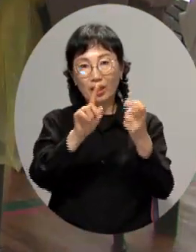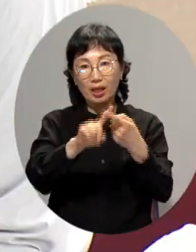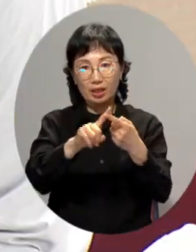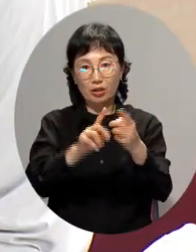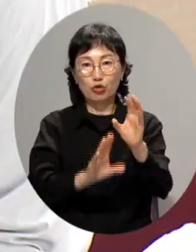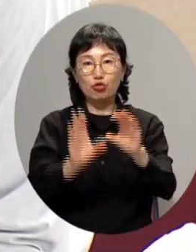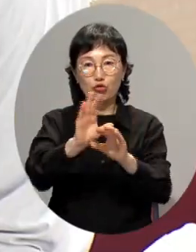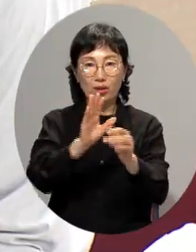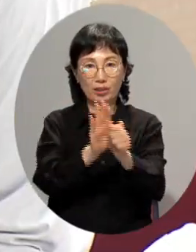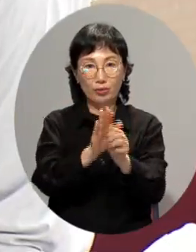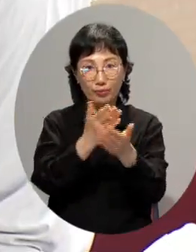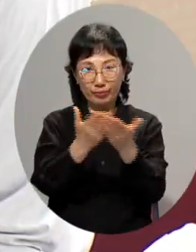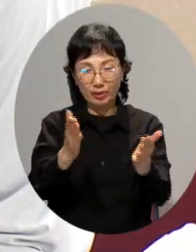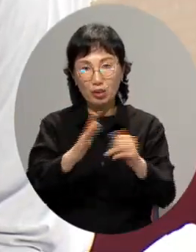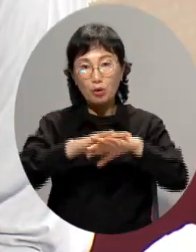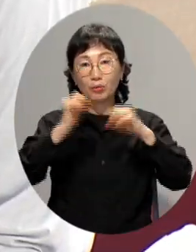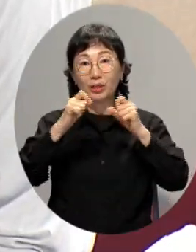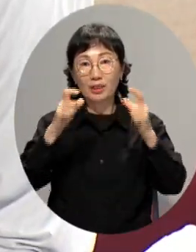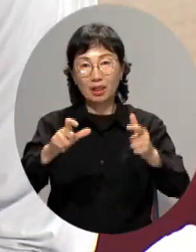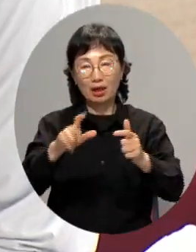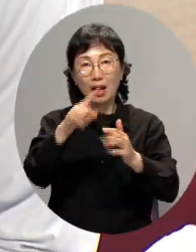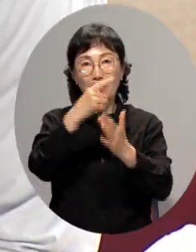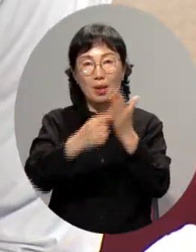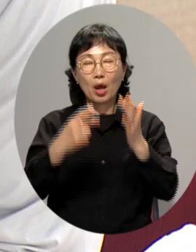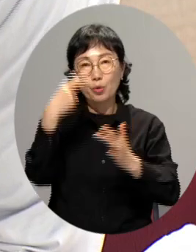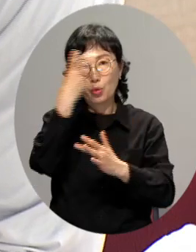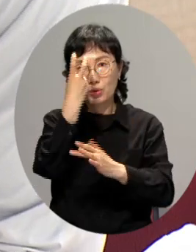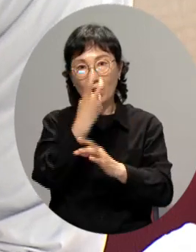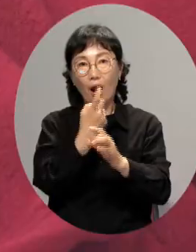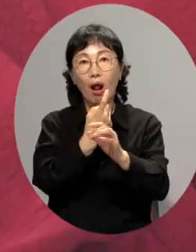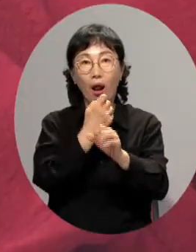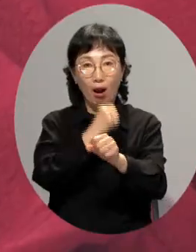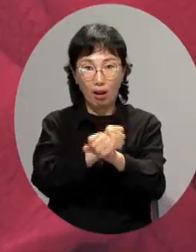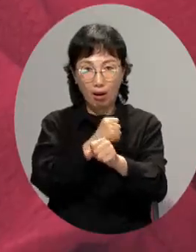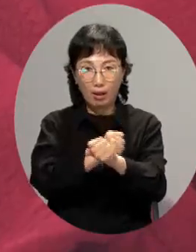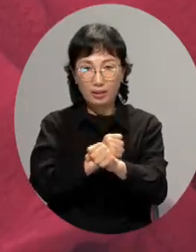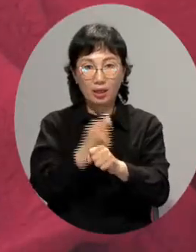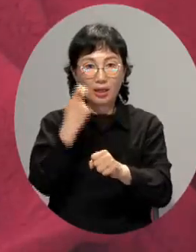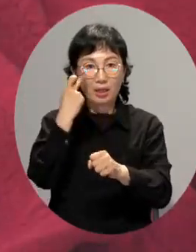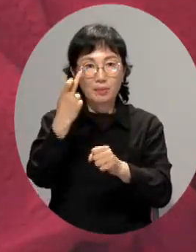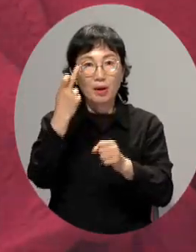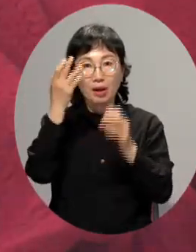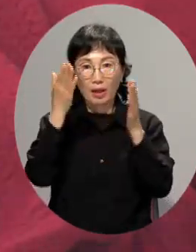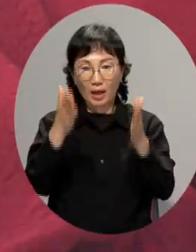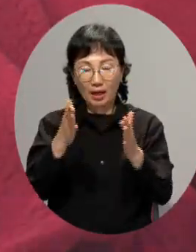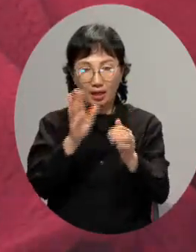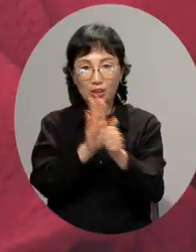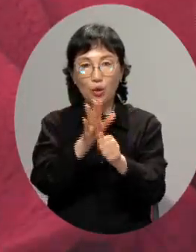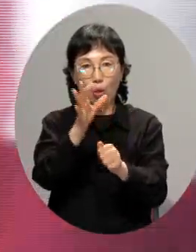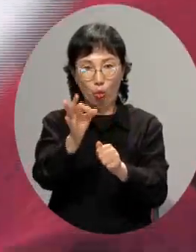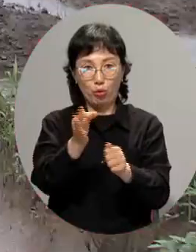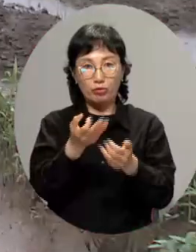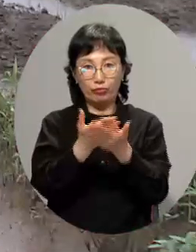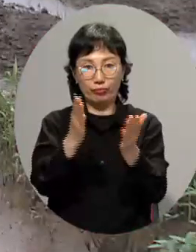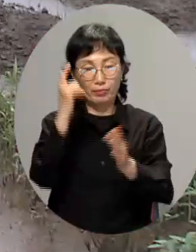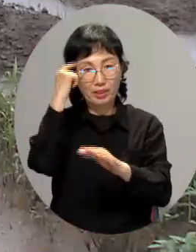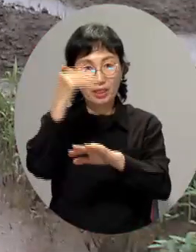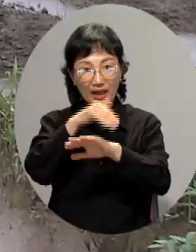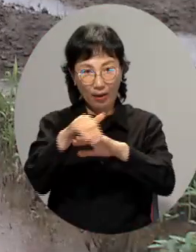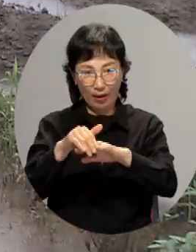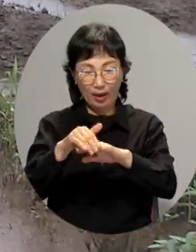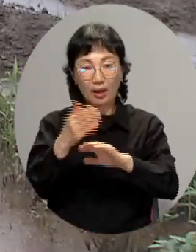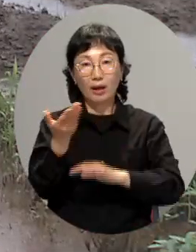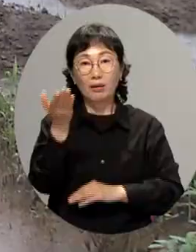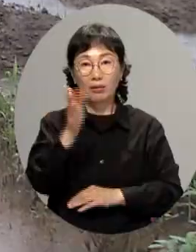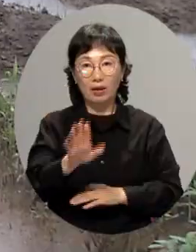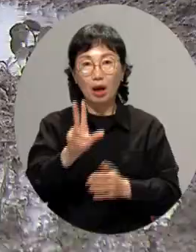지원됩니다. 전라북도는 피해 조사를 서둘러 10여일 안에 지원금을 지급한다는 방침입니다. 하지만